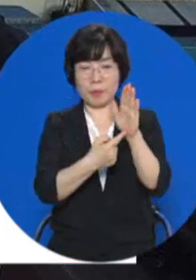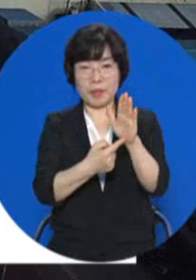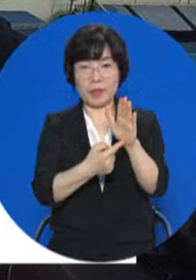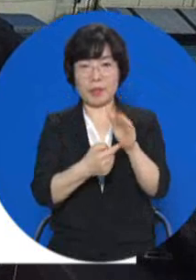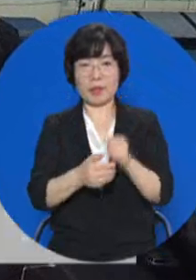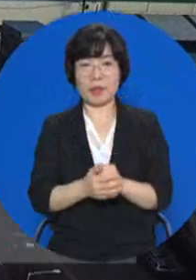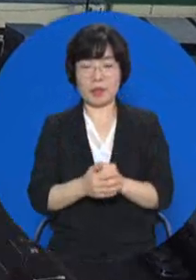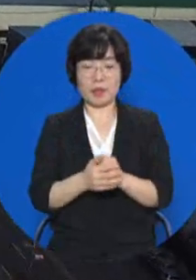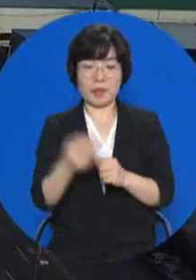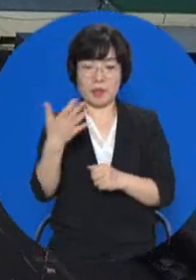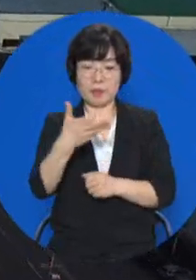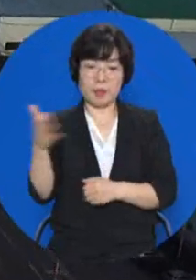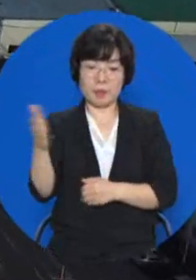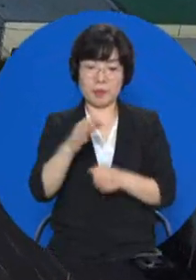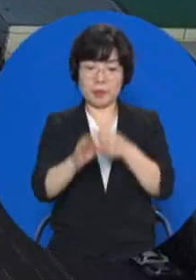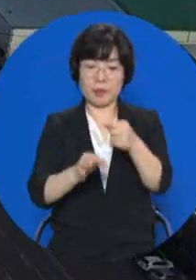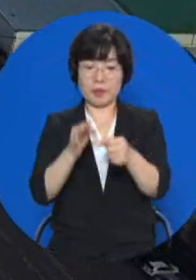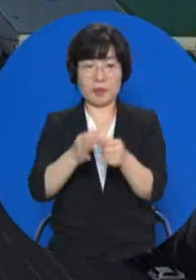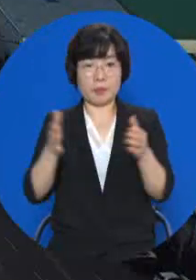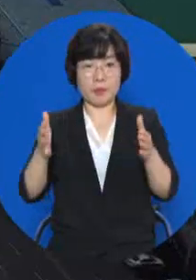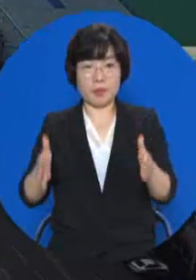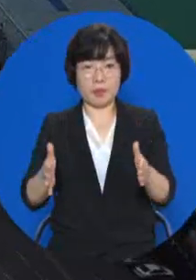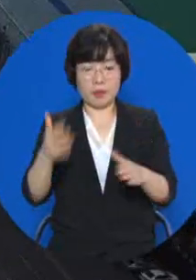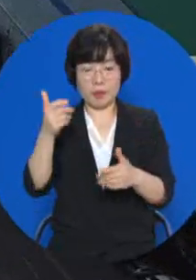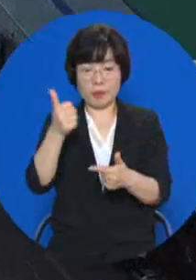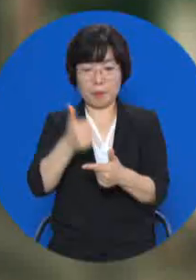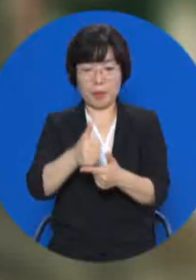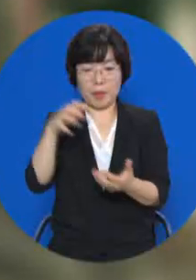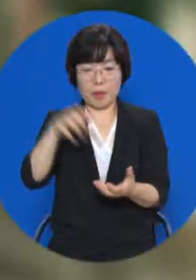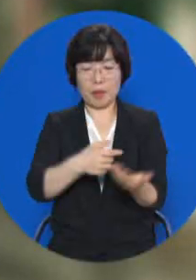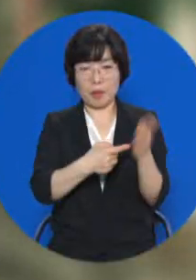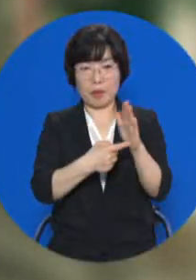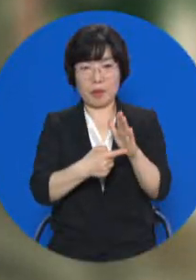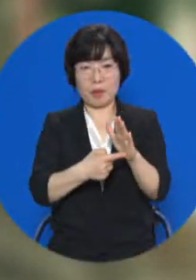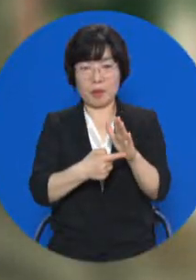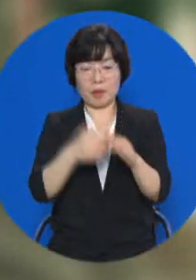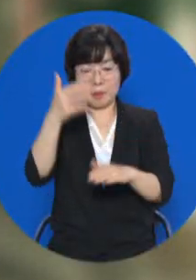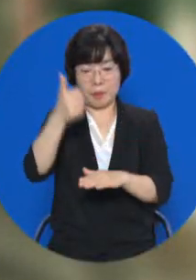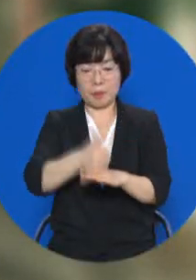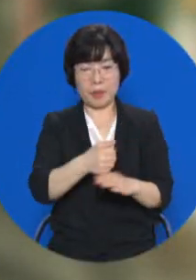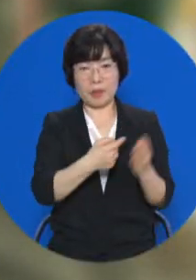호남지방통계청이 지난 2008년부터 2018년까지 지역 제조업체를 분석한 결과입니다.